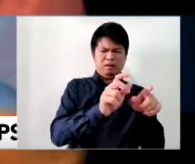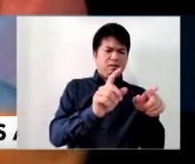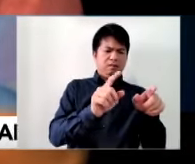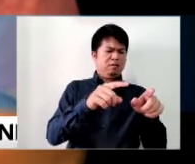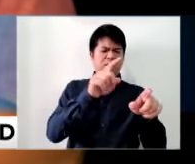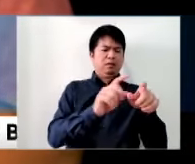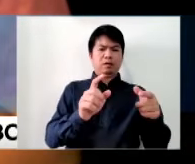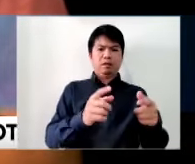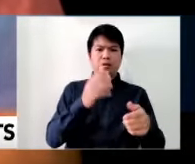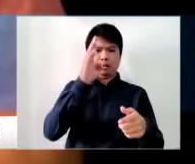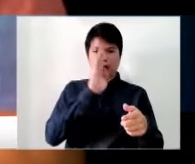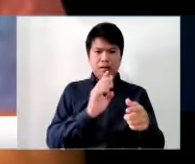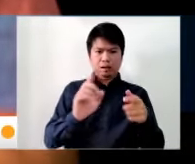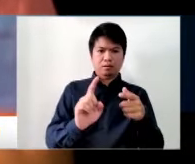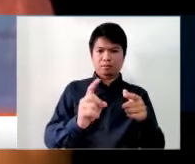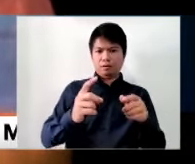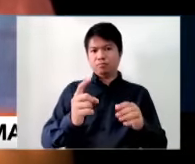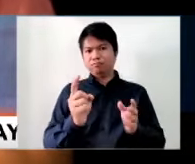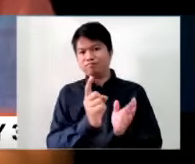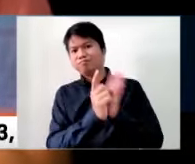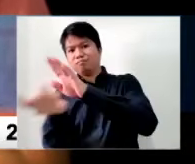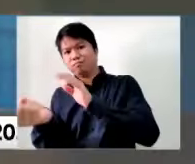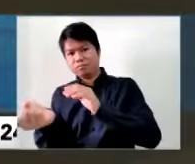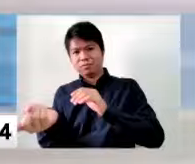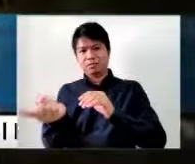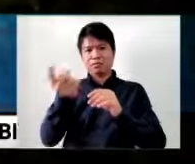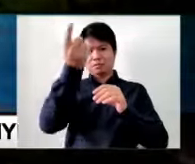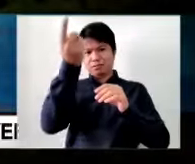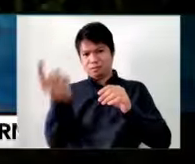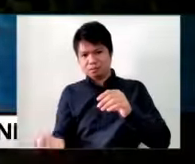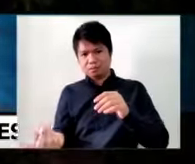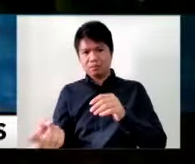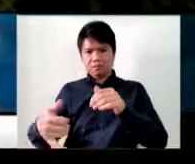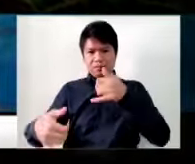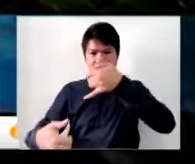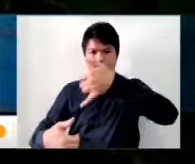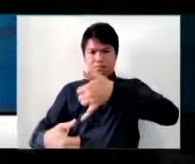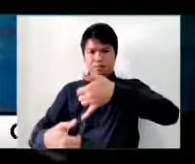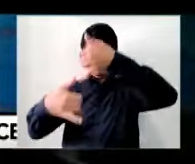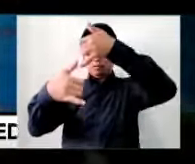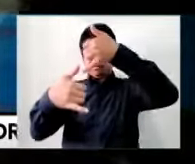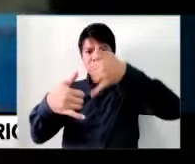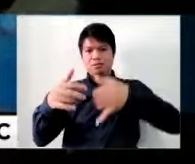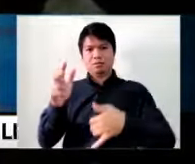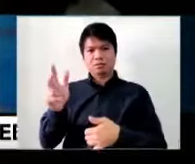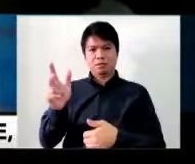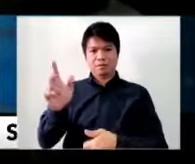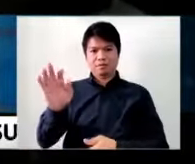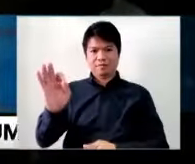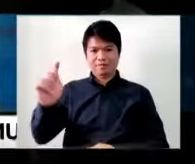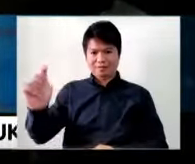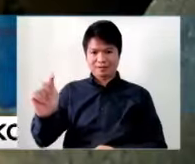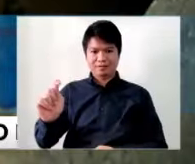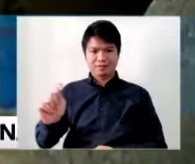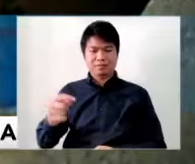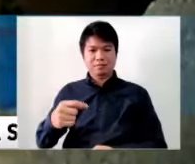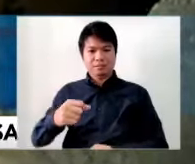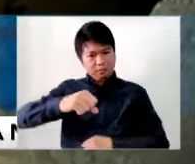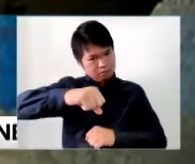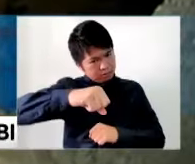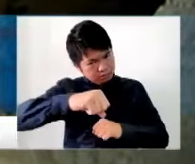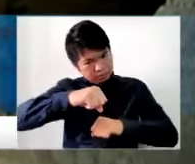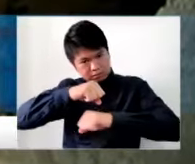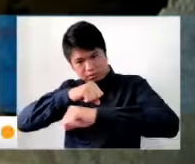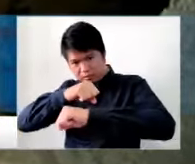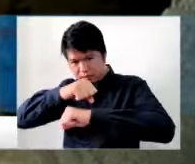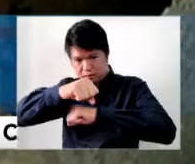sa may bangin na ito na may lalim na 30 talampakan. Ayon sa isang residente, gumapang ang biktima palapit sa mga bahay